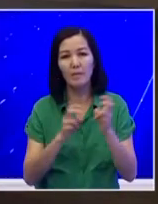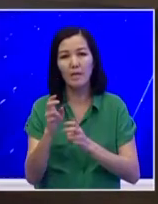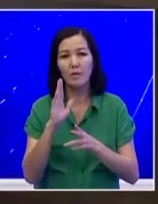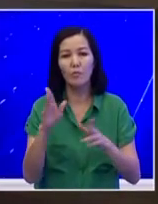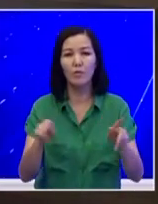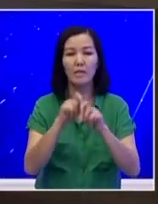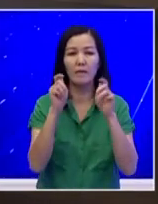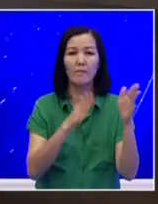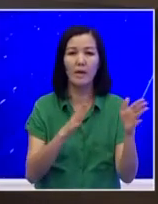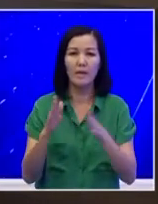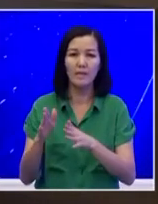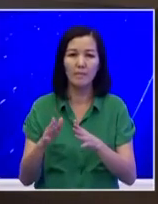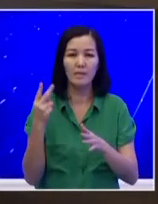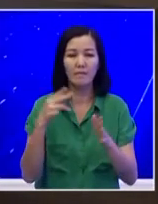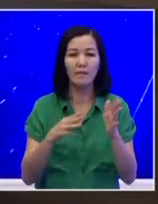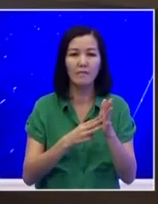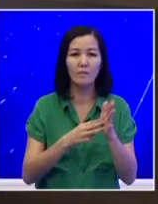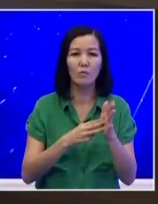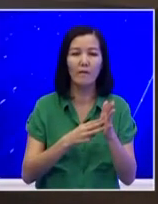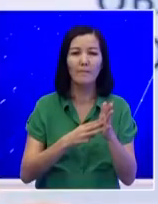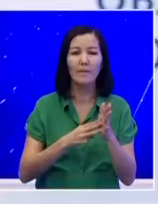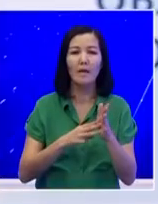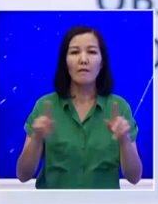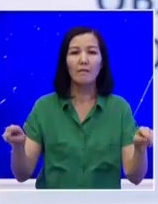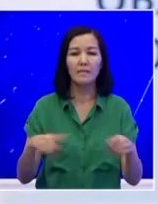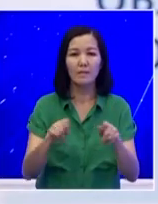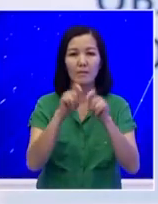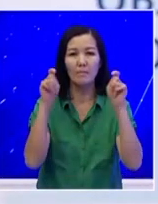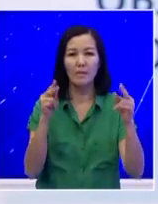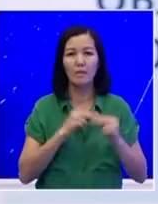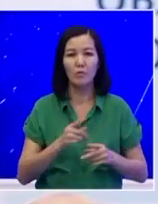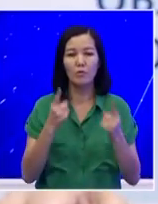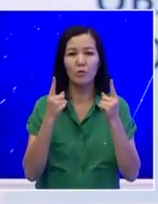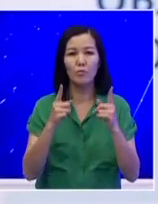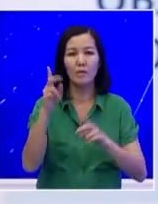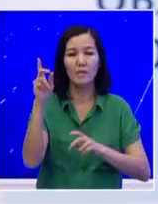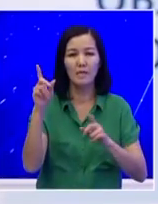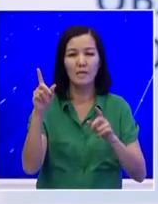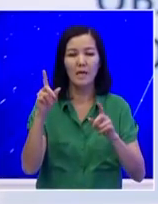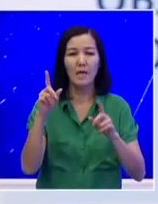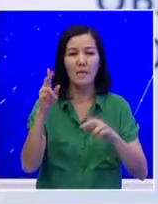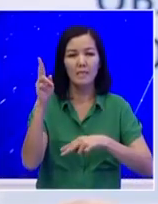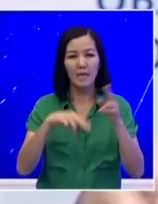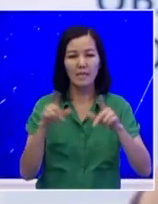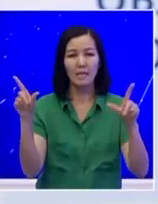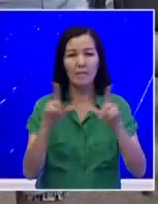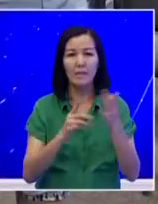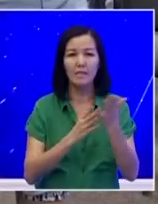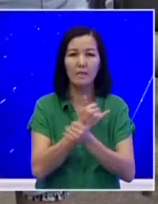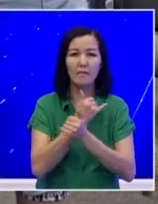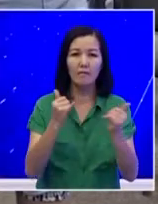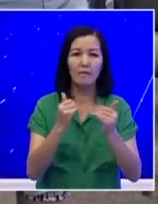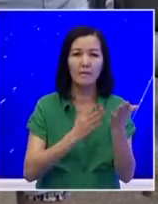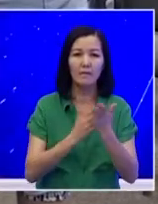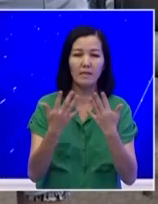их будут открывать поэтапно. Так, с 28 апреля возобновляется работа крупных строительных магазинов, сервисных компаний в